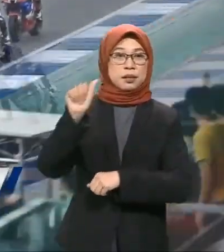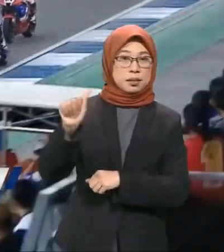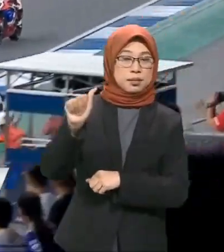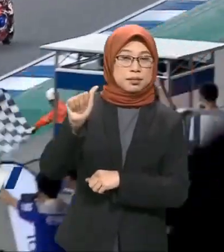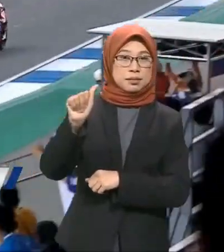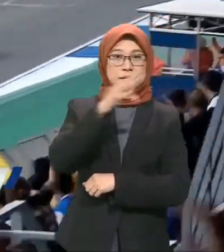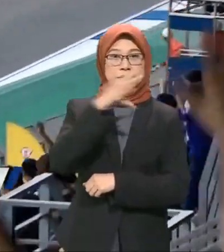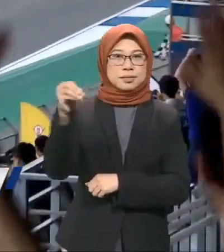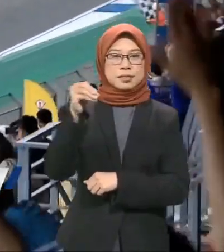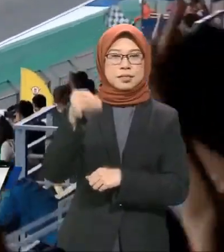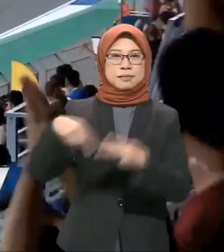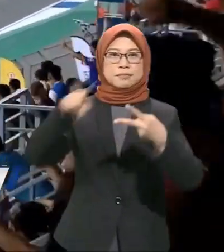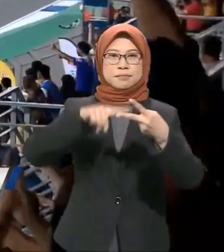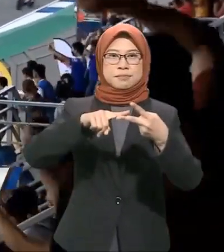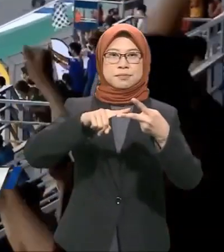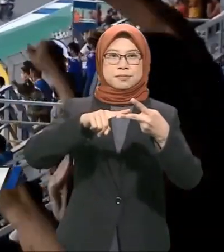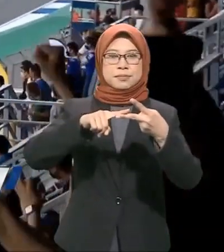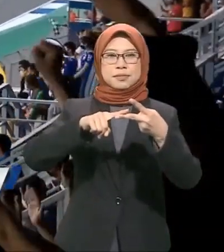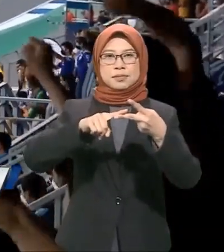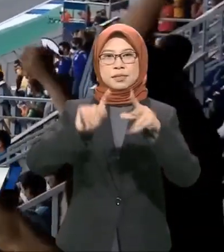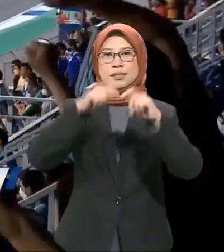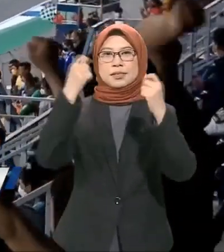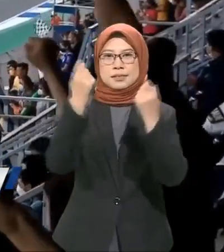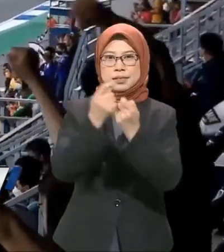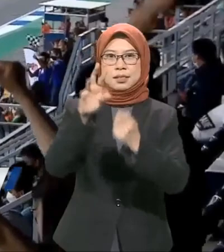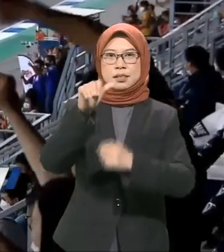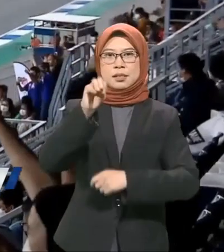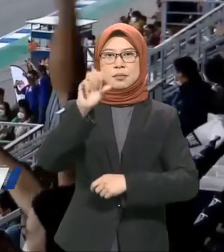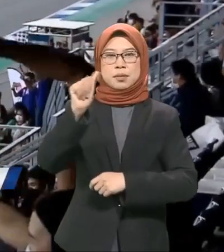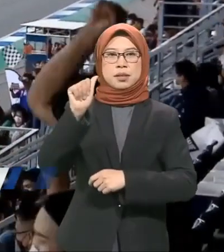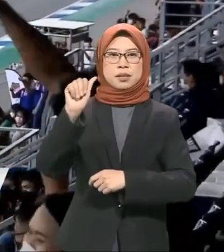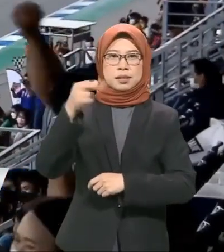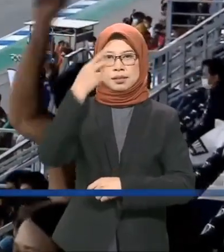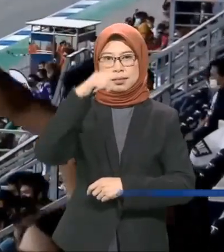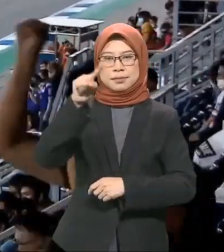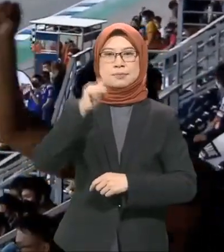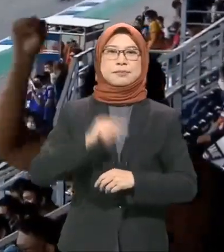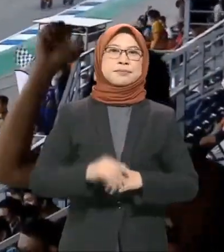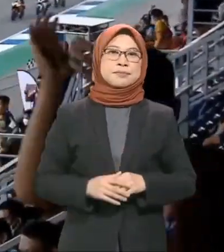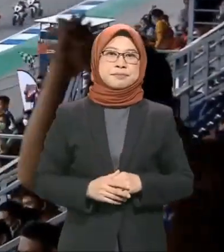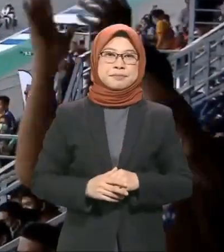Wong Tananun dan Anupap Sarmon dari pasukan Yamaha Thailand Racing Team.